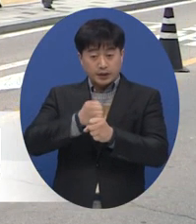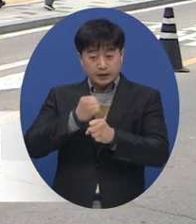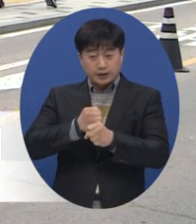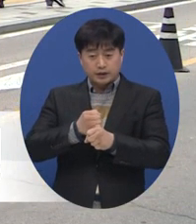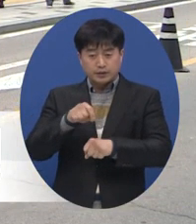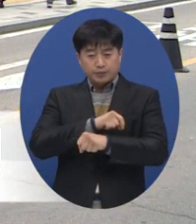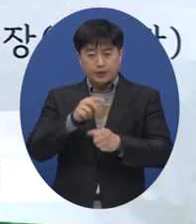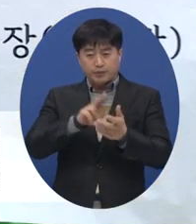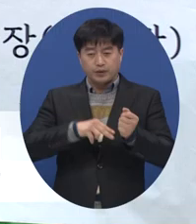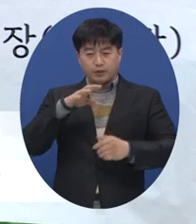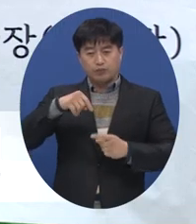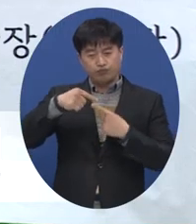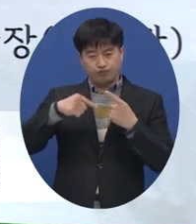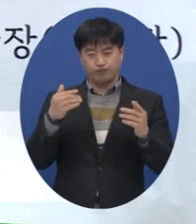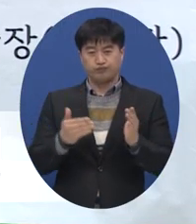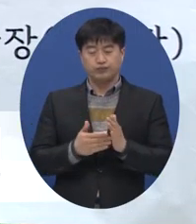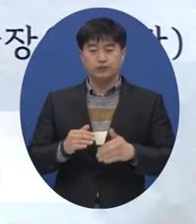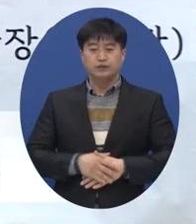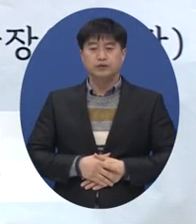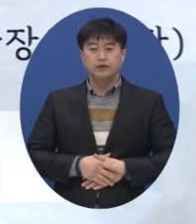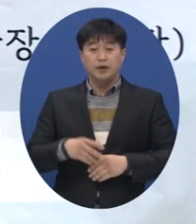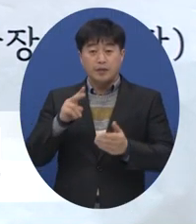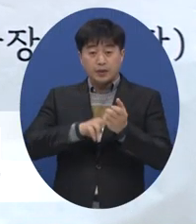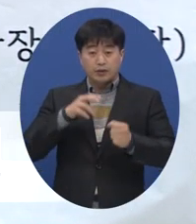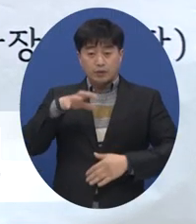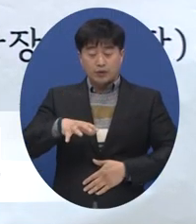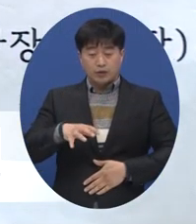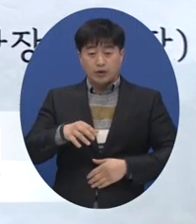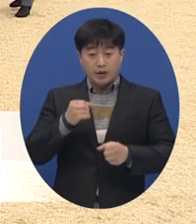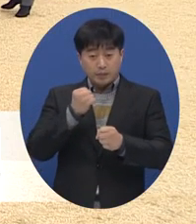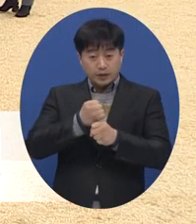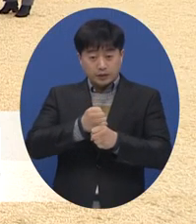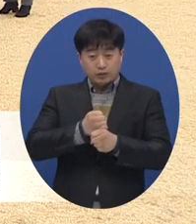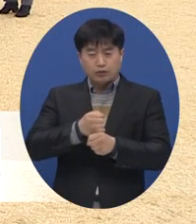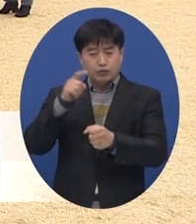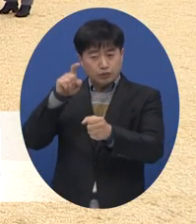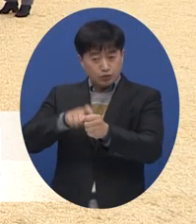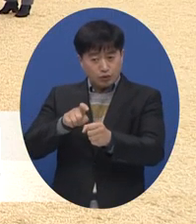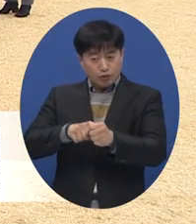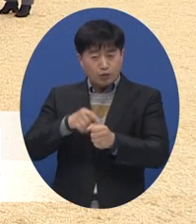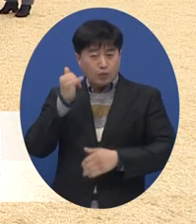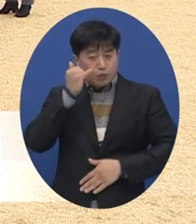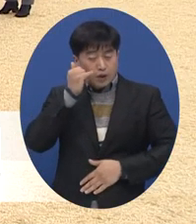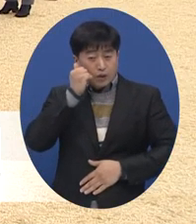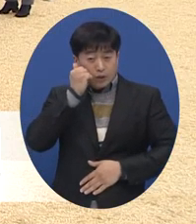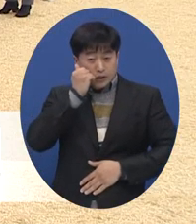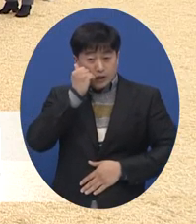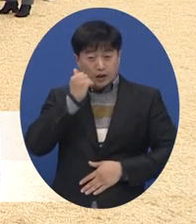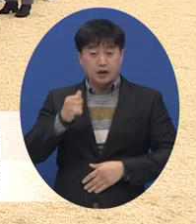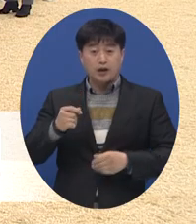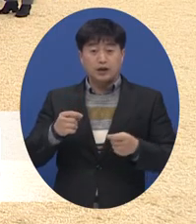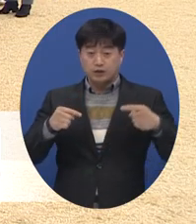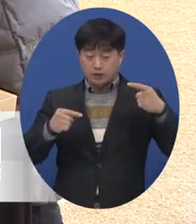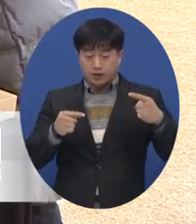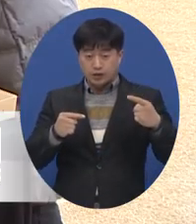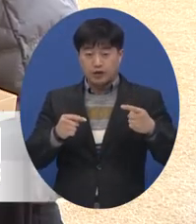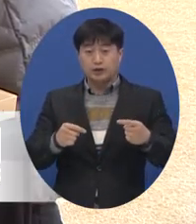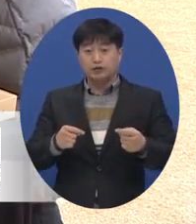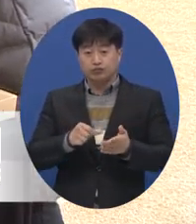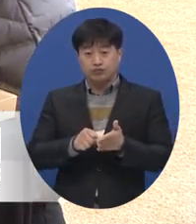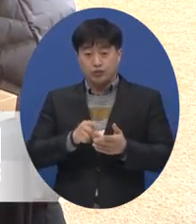특별 판매장을 열었습니다. 판매장에선 수공예품과 떡국떡, 한과 등설 명절 상품 판매가